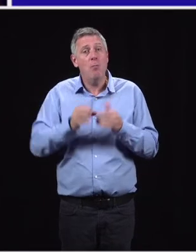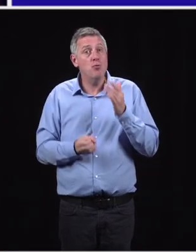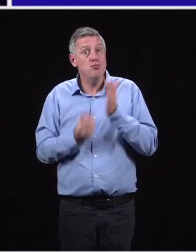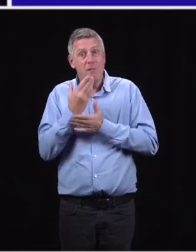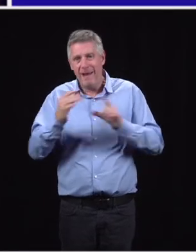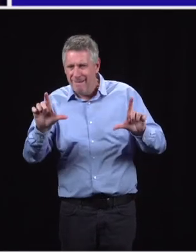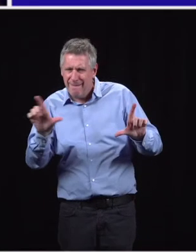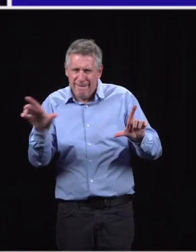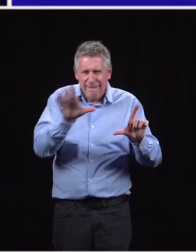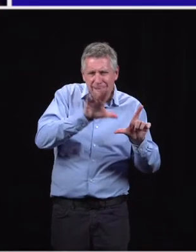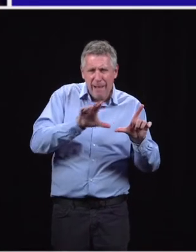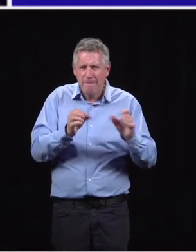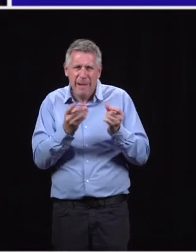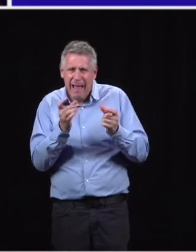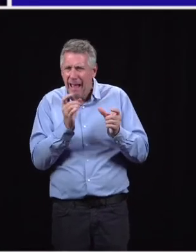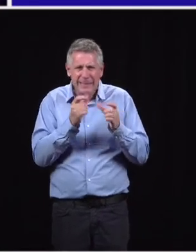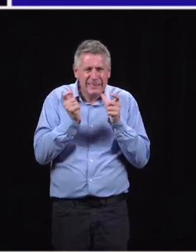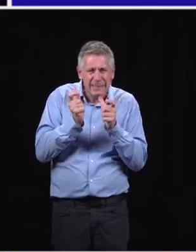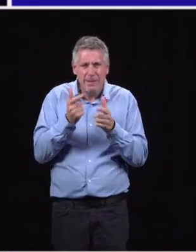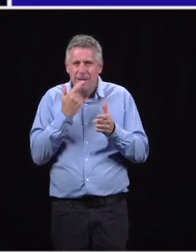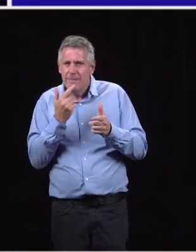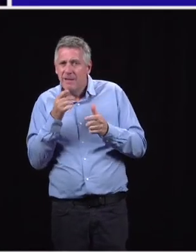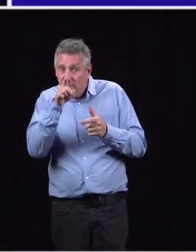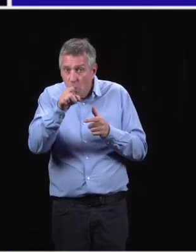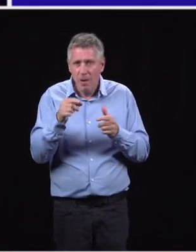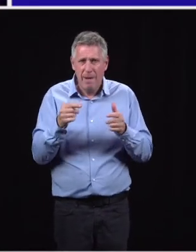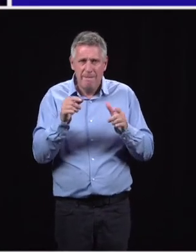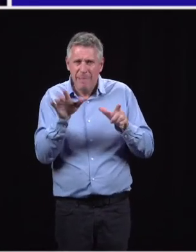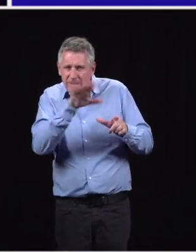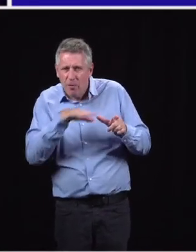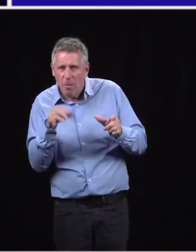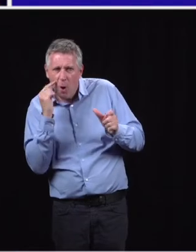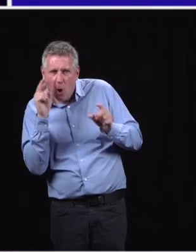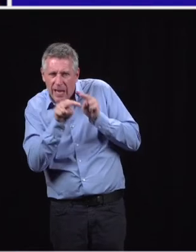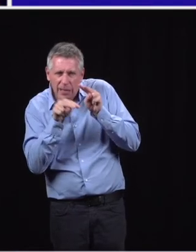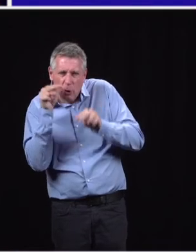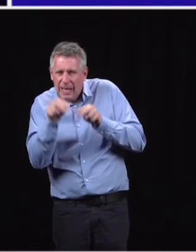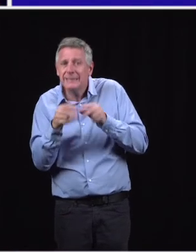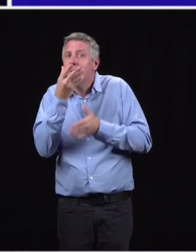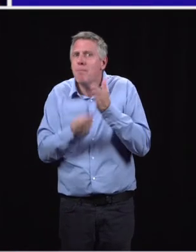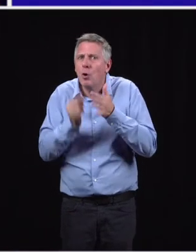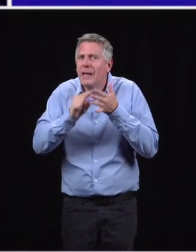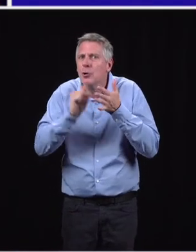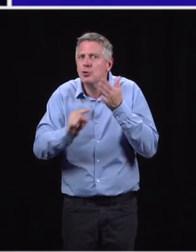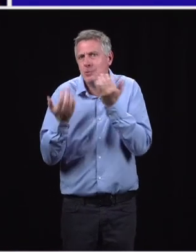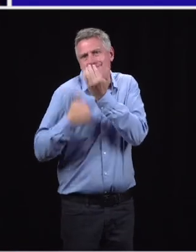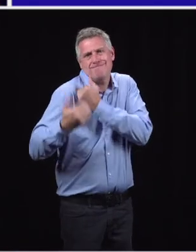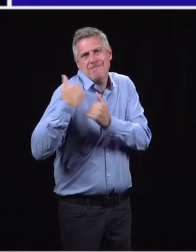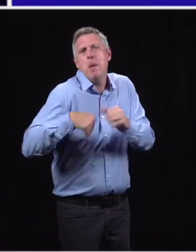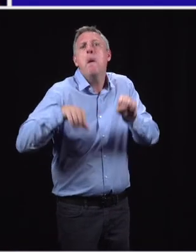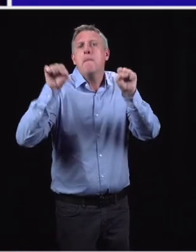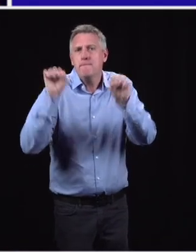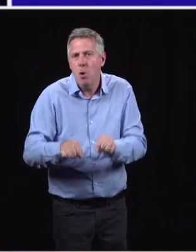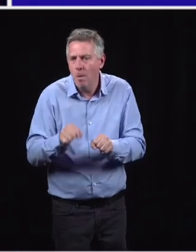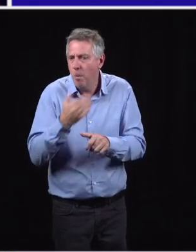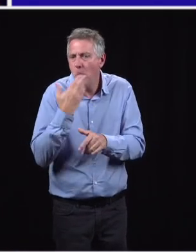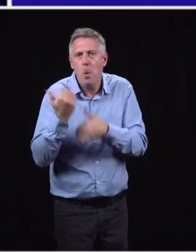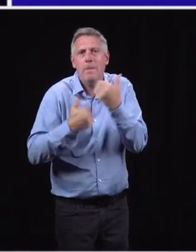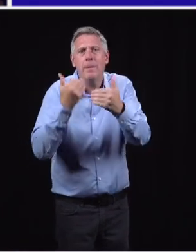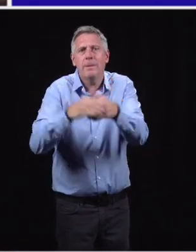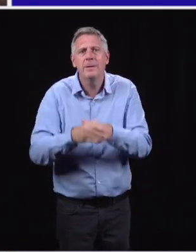accessibles donc voilà prenez le temps de parcourir cette plateforme moi je tiens à saluer le travail de l'équipe et surtout remercier toutes ces personnes je vois